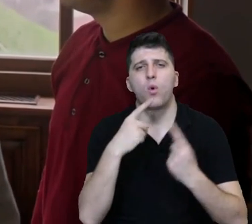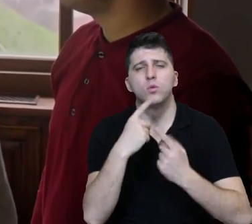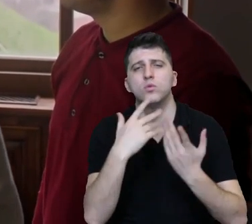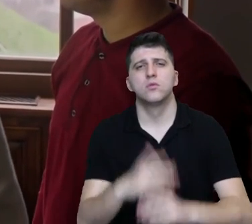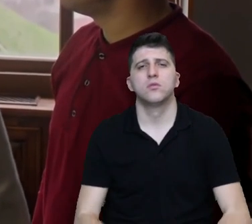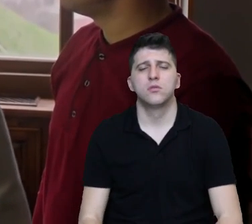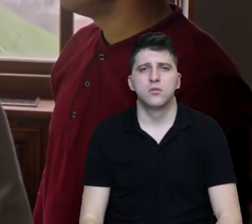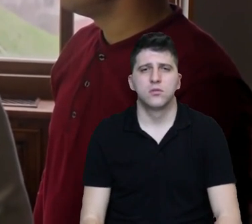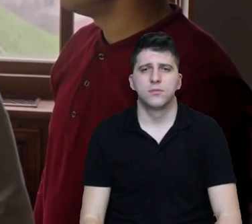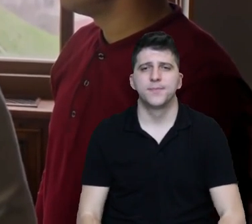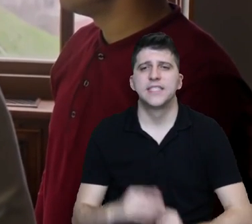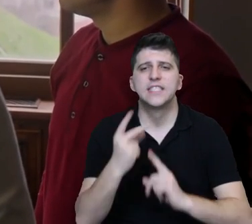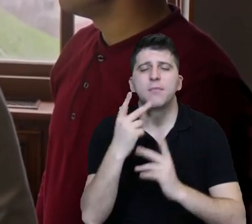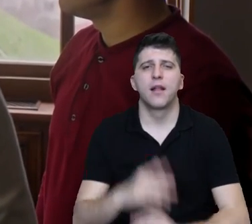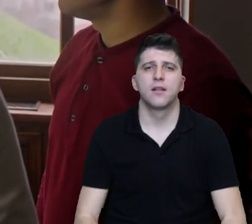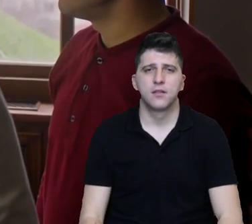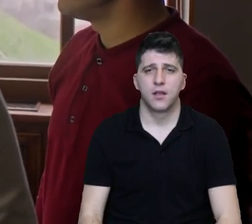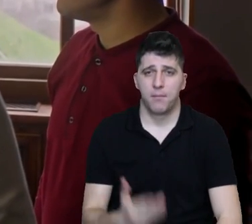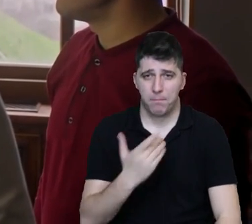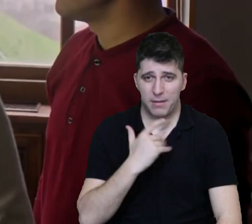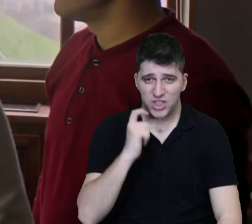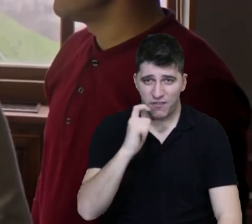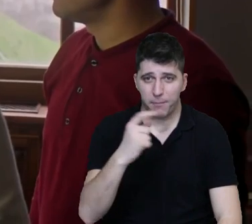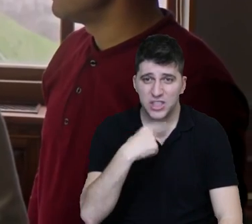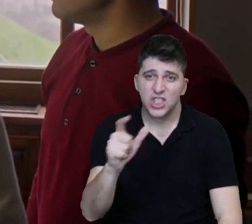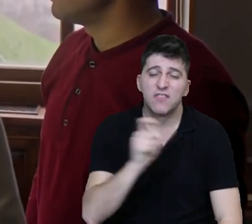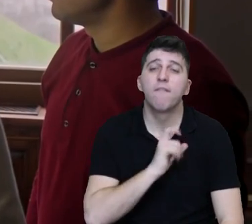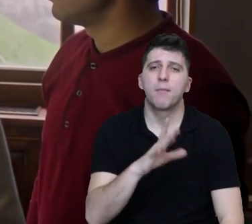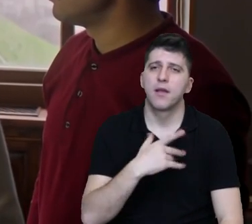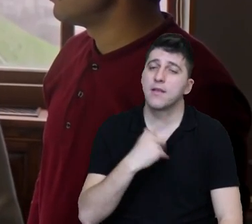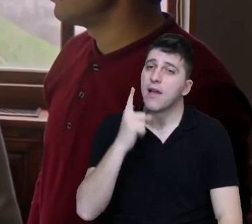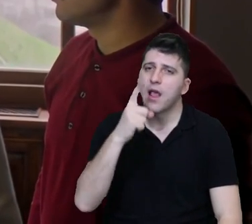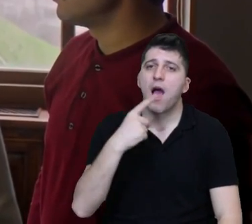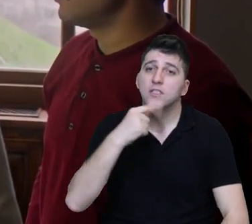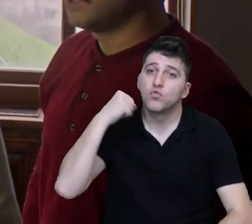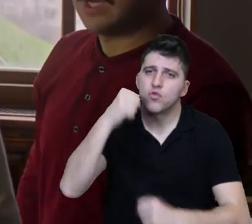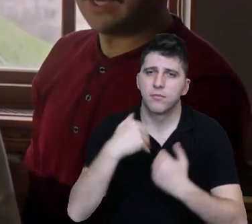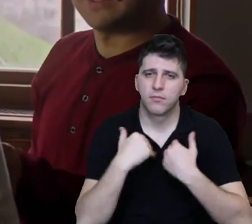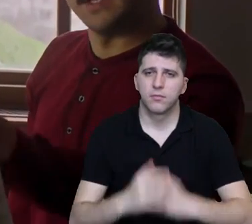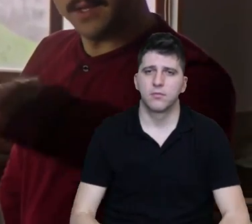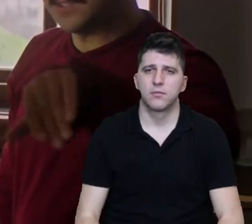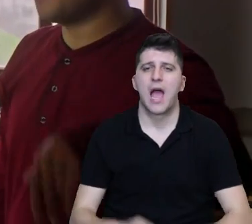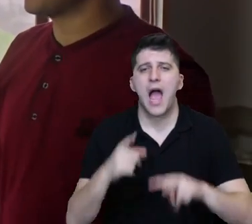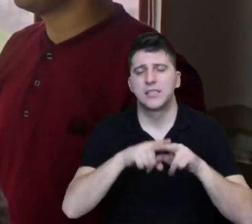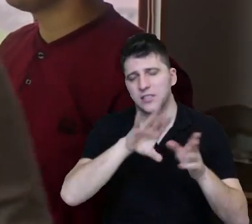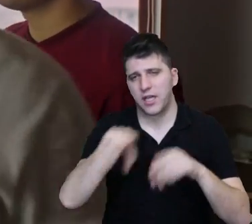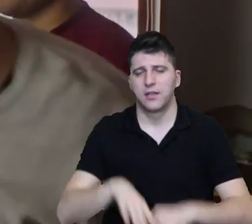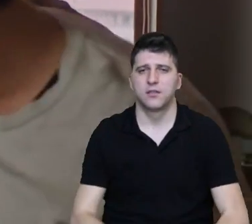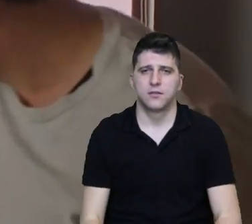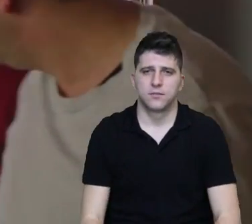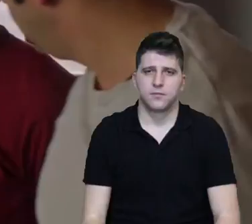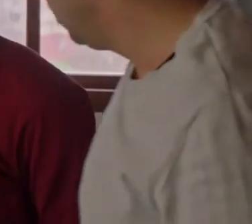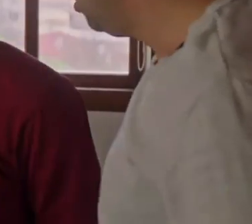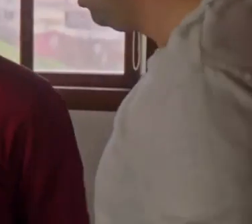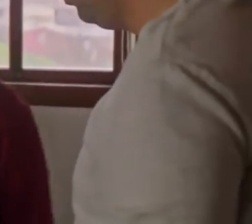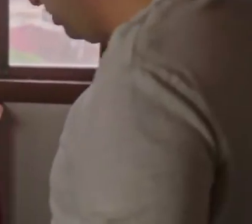söyleyeyim. İsmail, benim cevaplarımı bana çarpma. Kur'an çarpsa senin o ağzını elime çarparım ha. Asil, çık bakayım. Asil